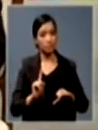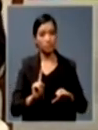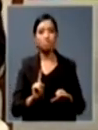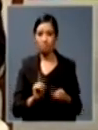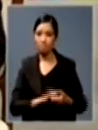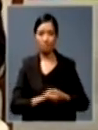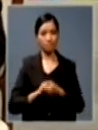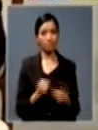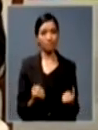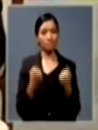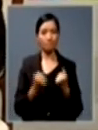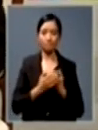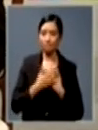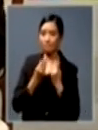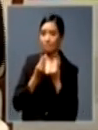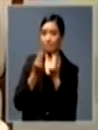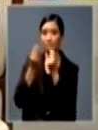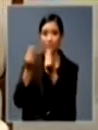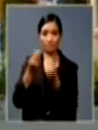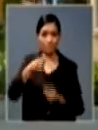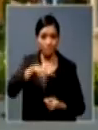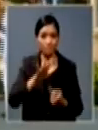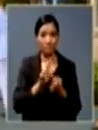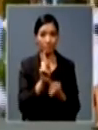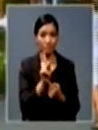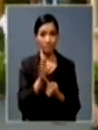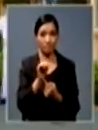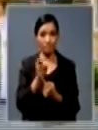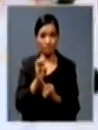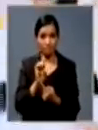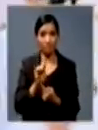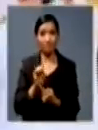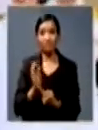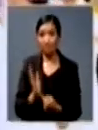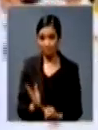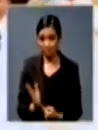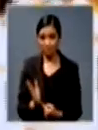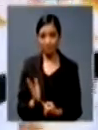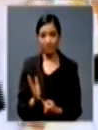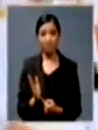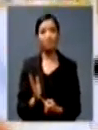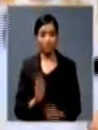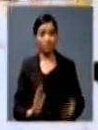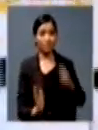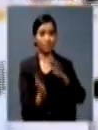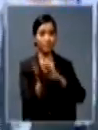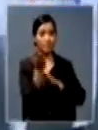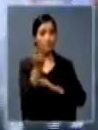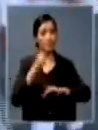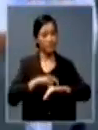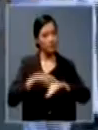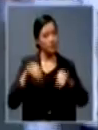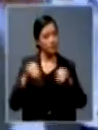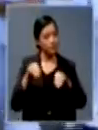พลังแห่งความภักดีนะครับตามที่ท่านนายกรัฐมนตรีได้ประกาศเชิญชวนนะฮะและนี่ครับบรรยากาศเมื่อเช้าตอนเวลาใ